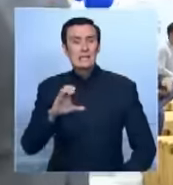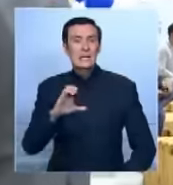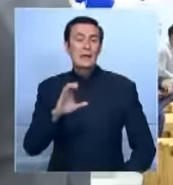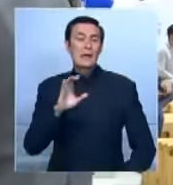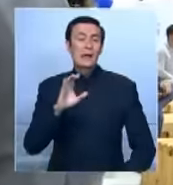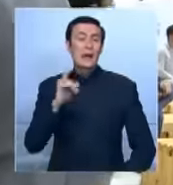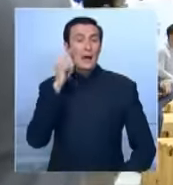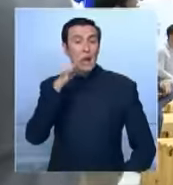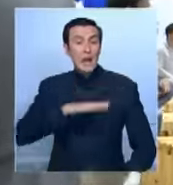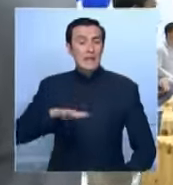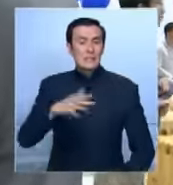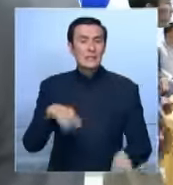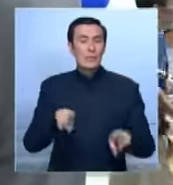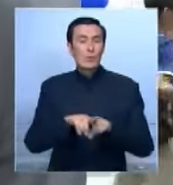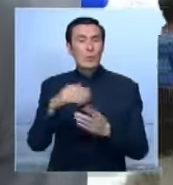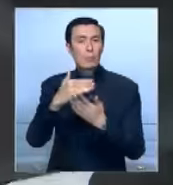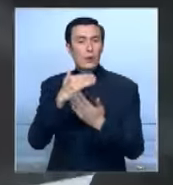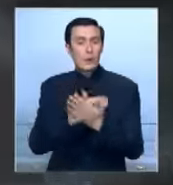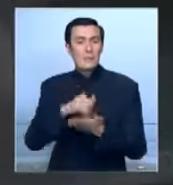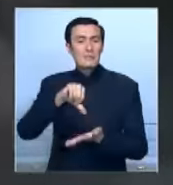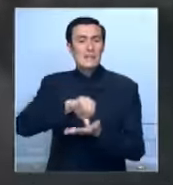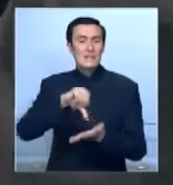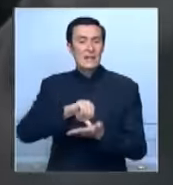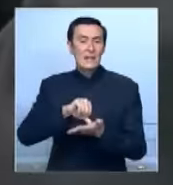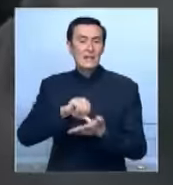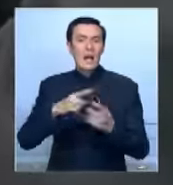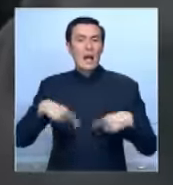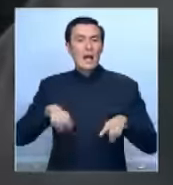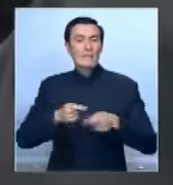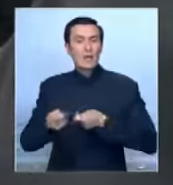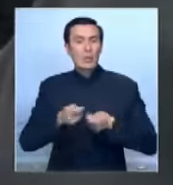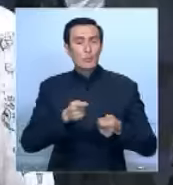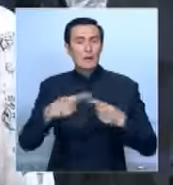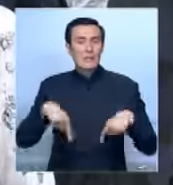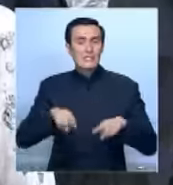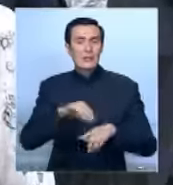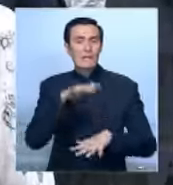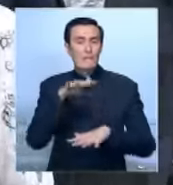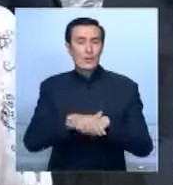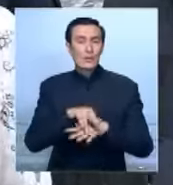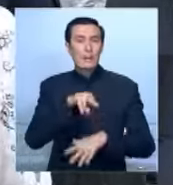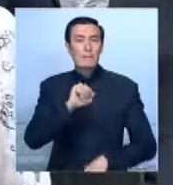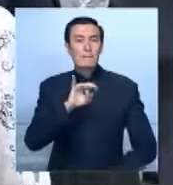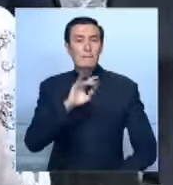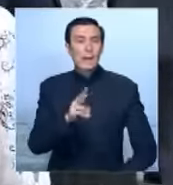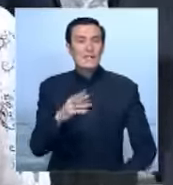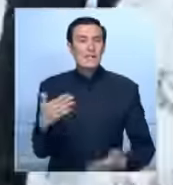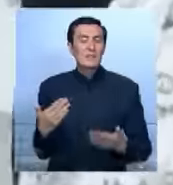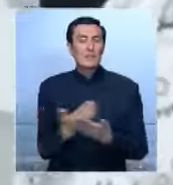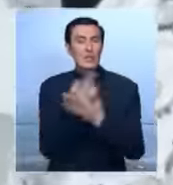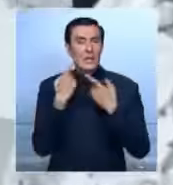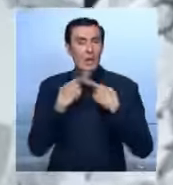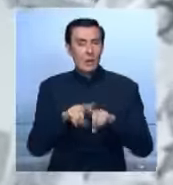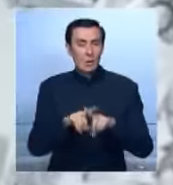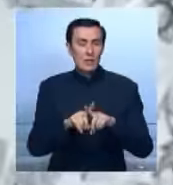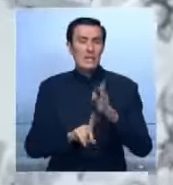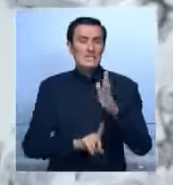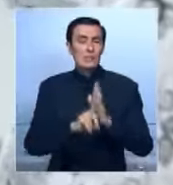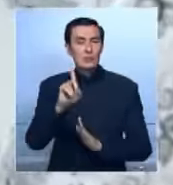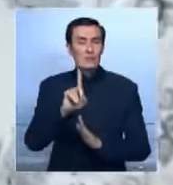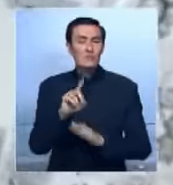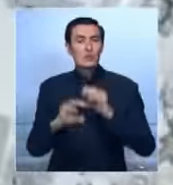и Азии. Такой целью задались представители автономного кластерного фонда «Парк инновационных технологий»,